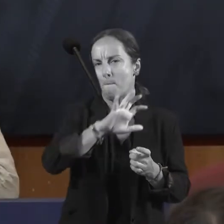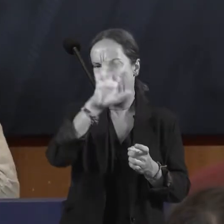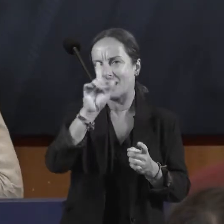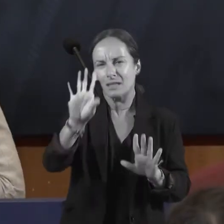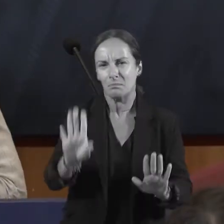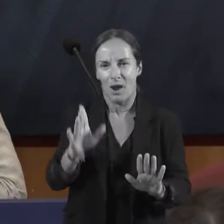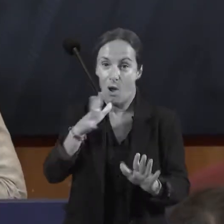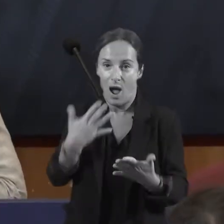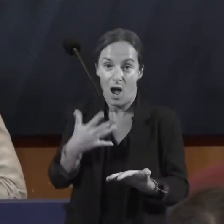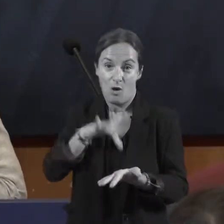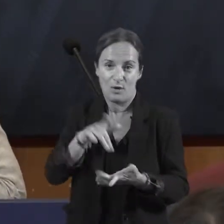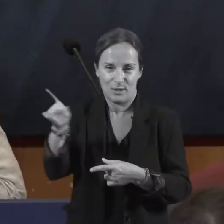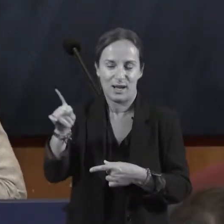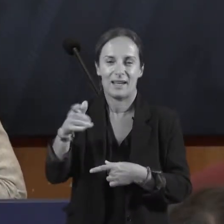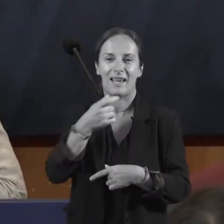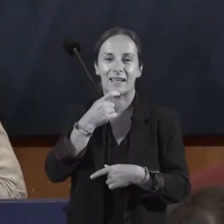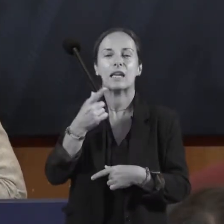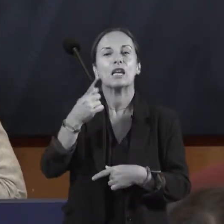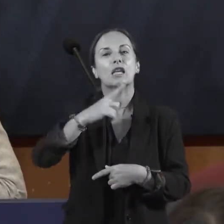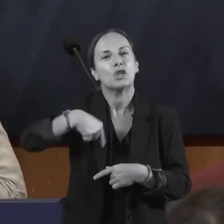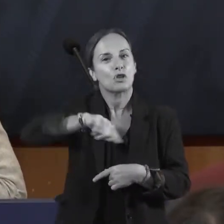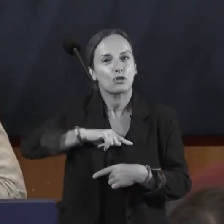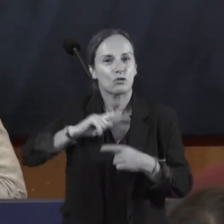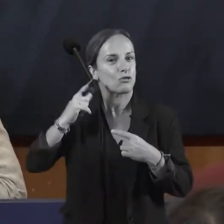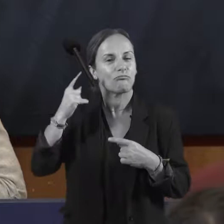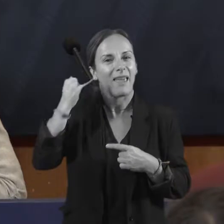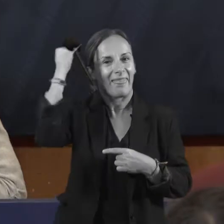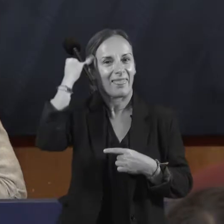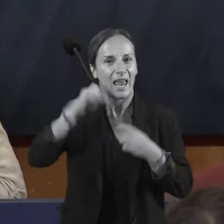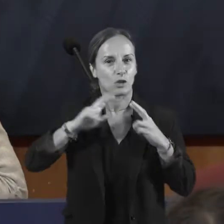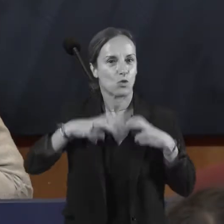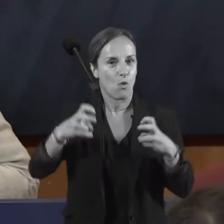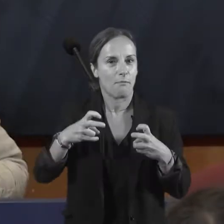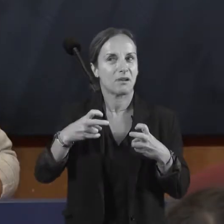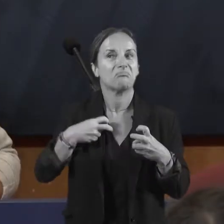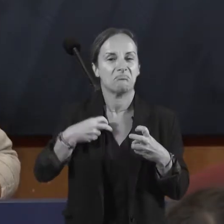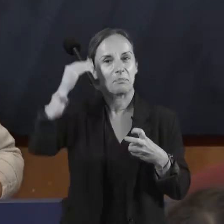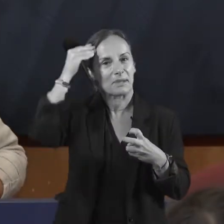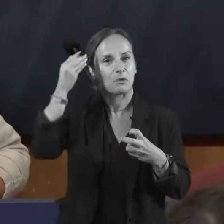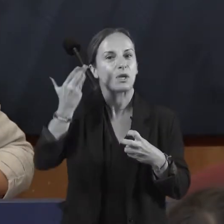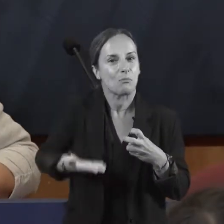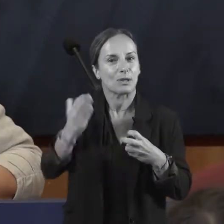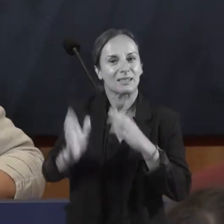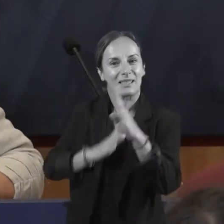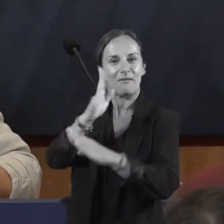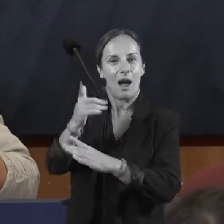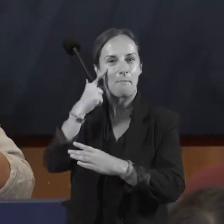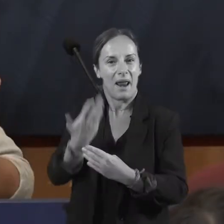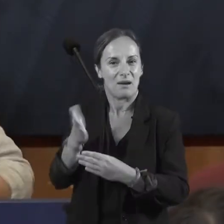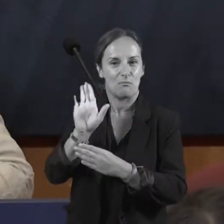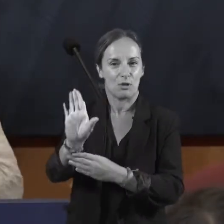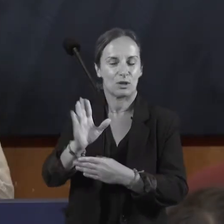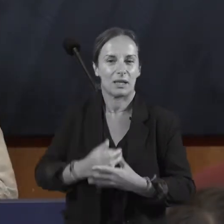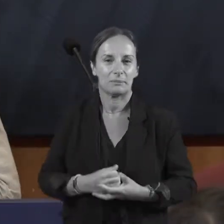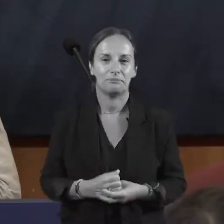idees noves, i hem innovat en aquest sentit i creiem que és important poder avançar d'aquesta manera. Bueno, tot això